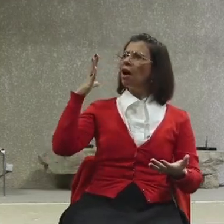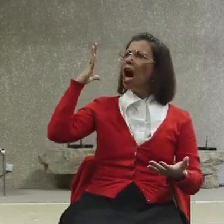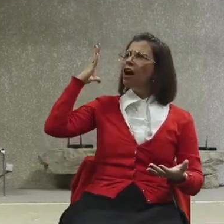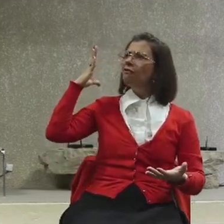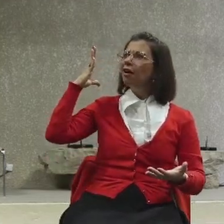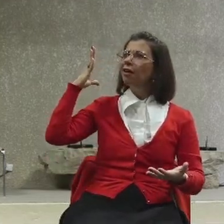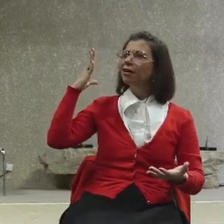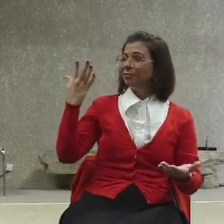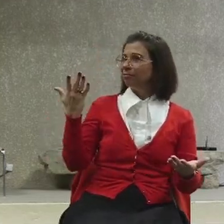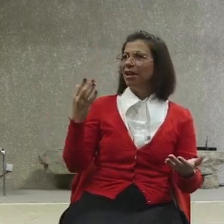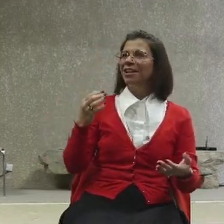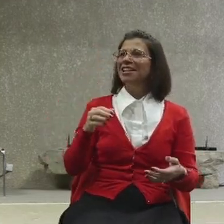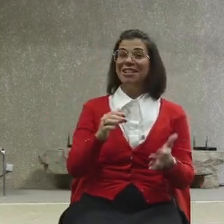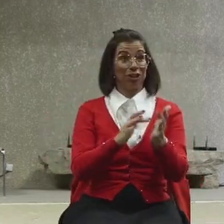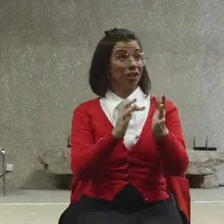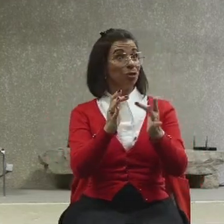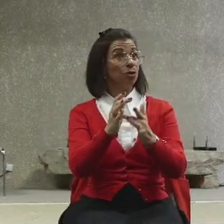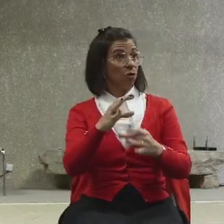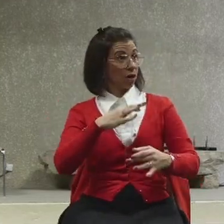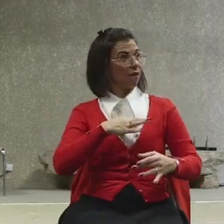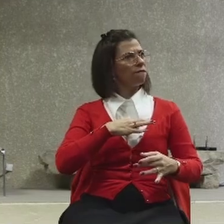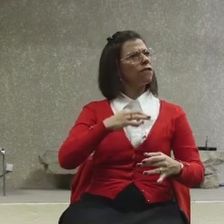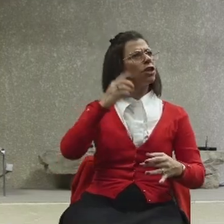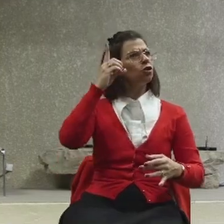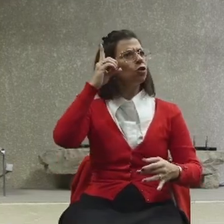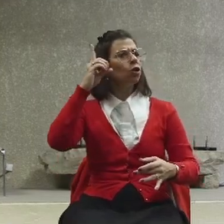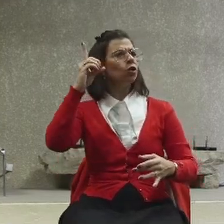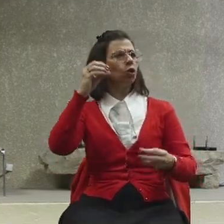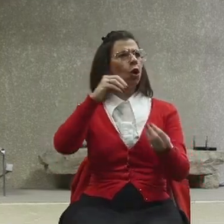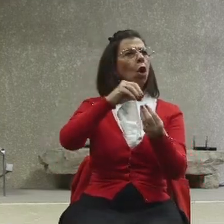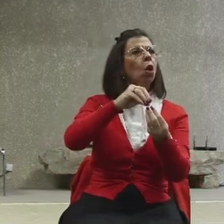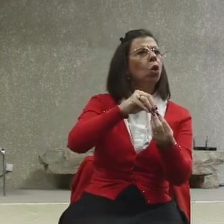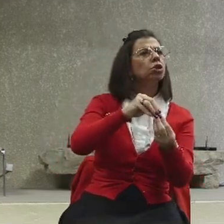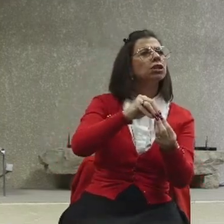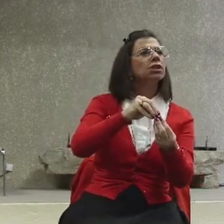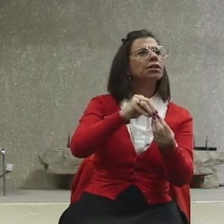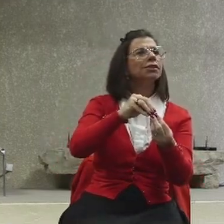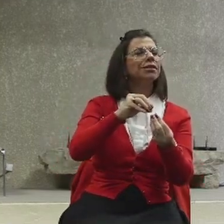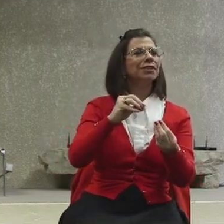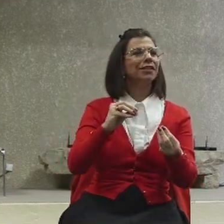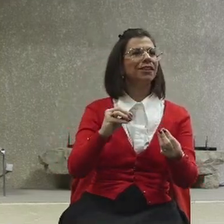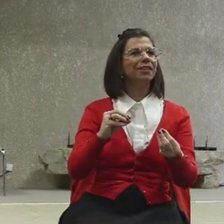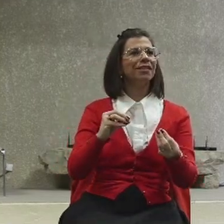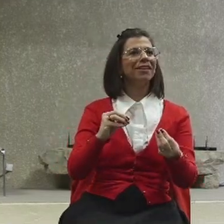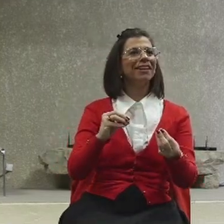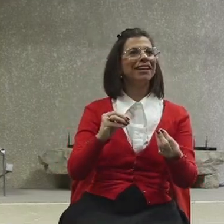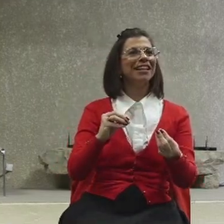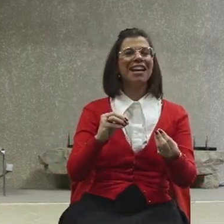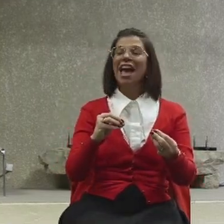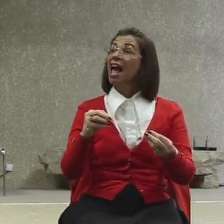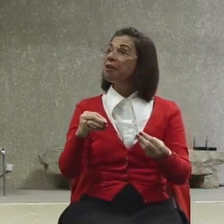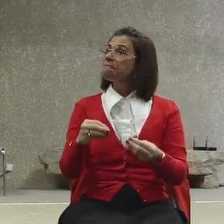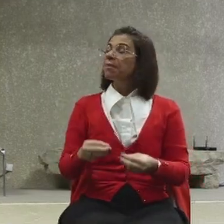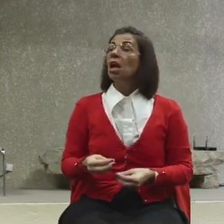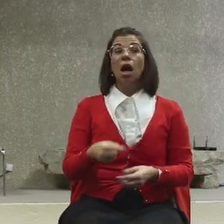Tous les serviteurs, ils sont des êtres humains comme tout le monde. Qu'est-ce qui fait